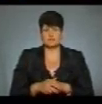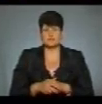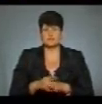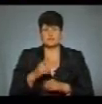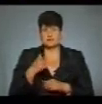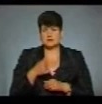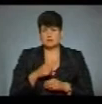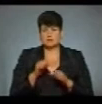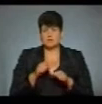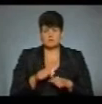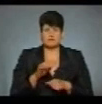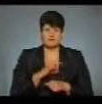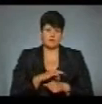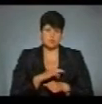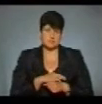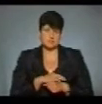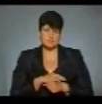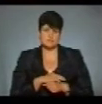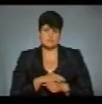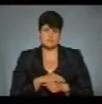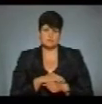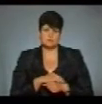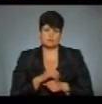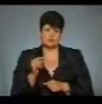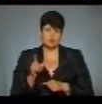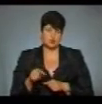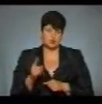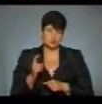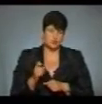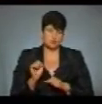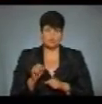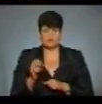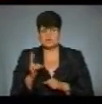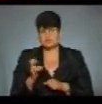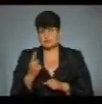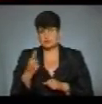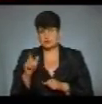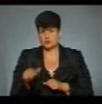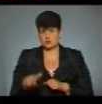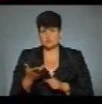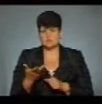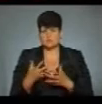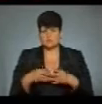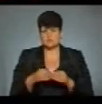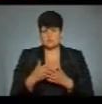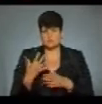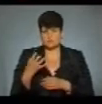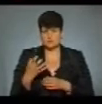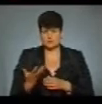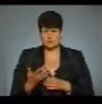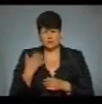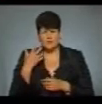ми, виходить, могли використати бутилок 100, напевно, що, а може й 200. Це одна людина. Якщо сім'я, це буде 500. Розумієте, скільки